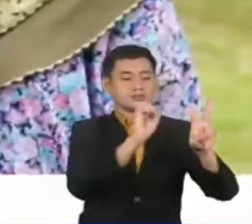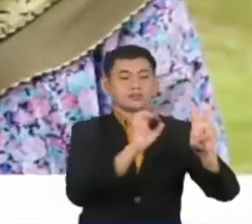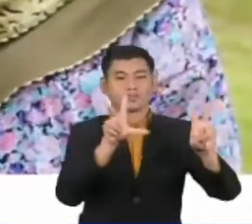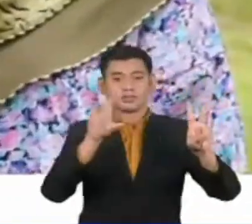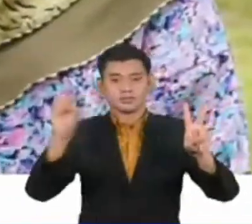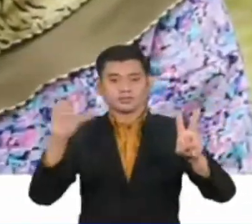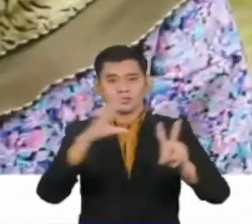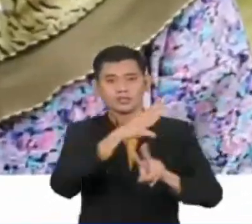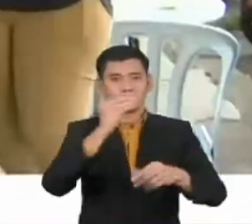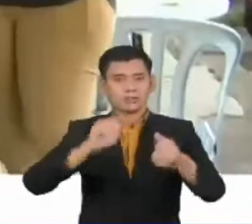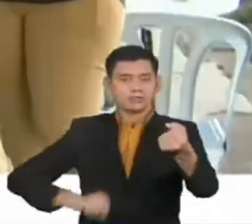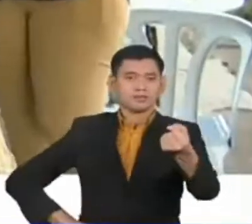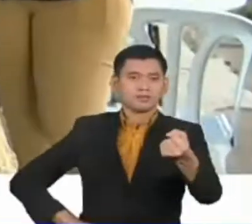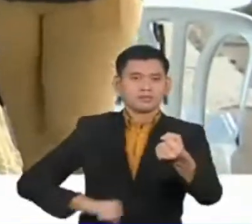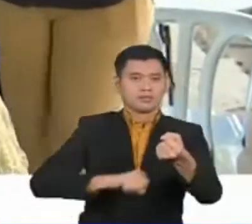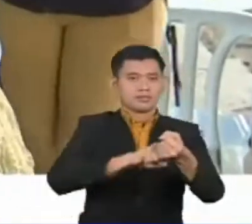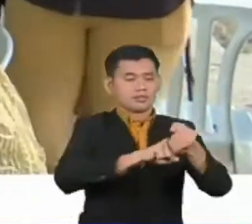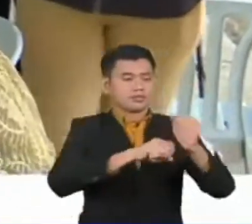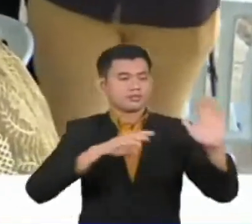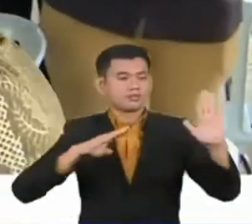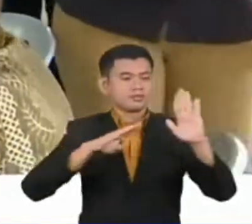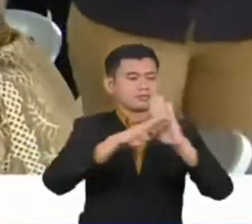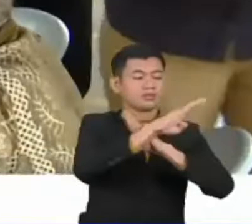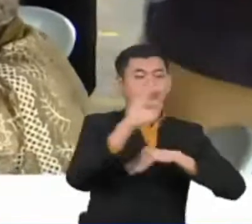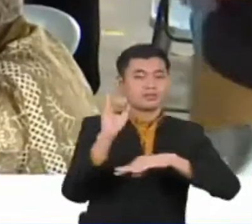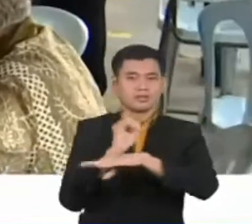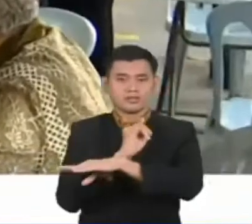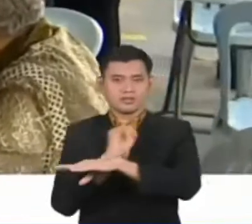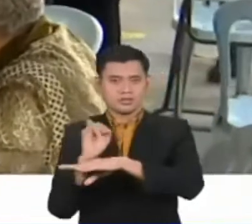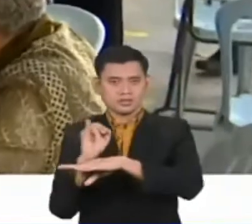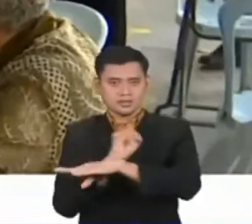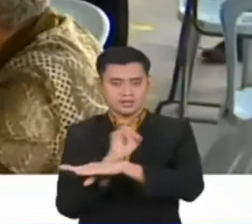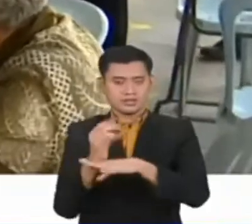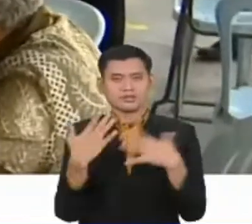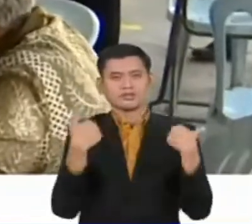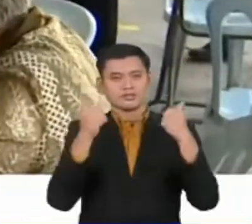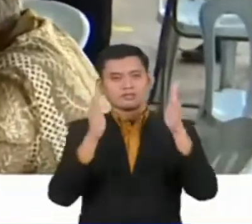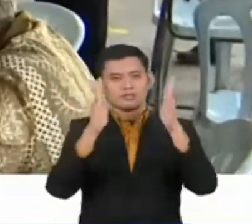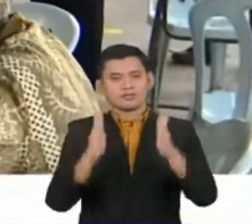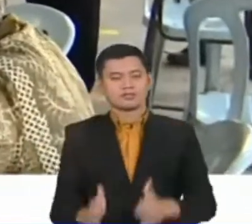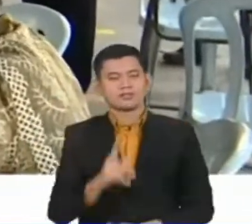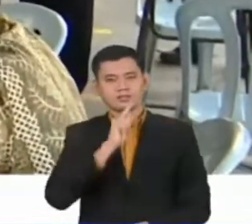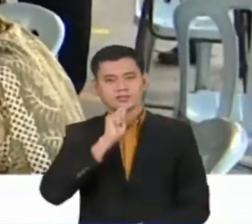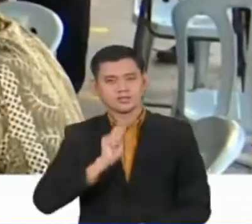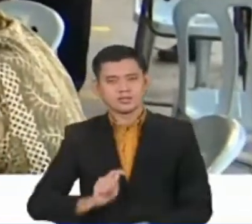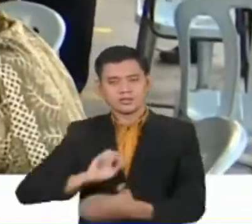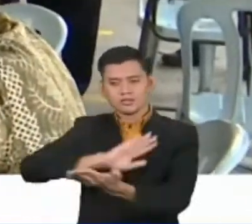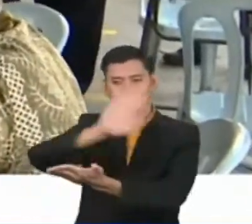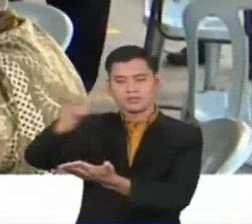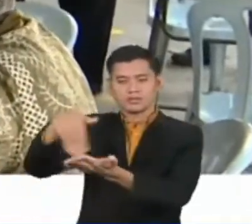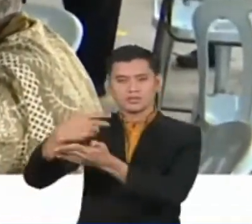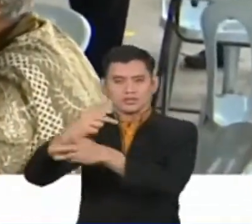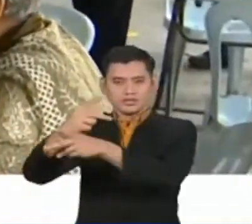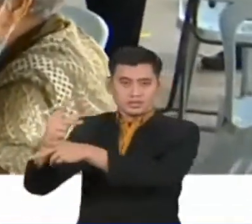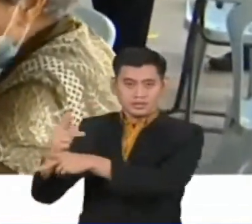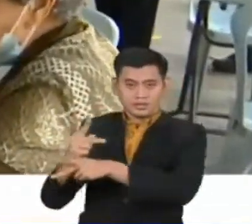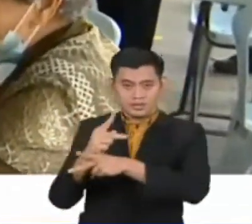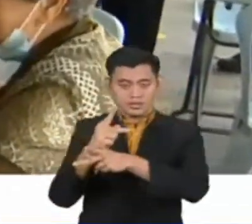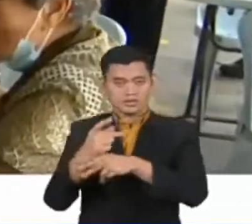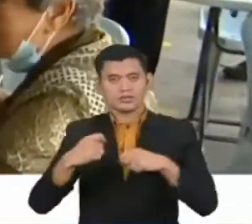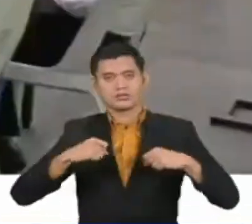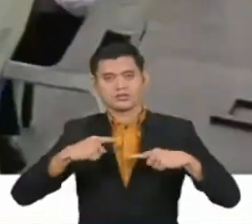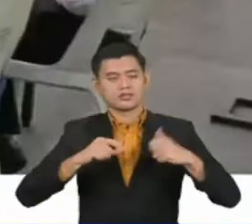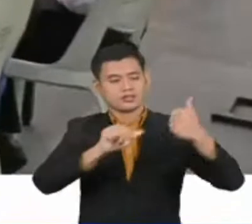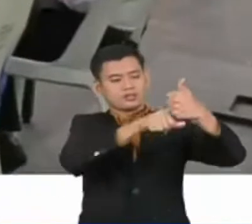serta menyokong perkembangan industri penjagaan kesihatan warga emas di pusat jagaan swasta. Jawatan Kuasa